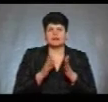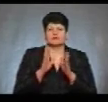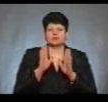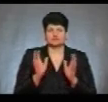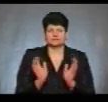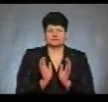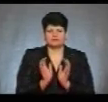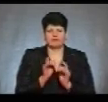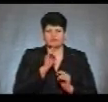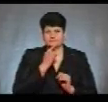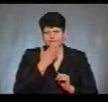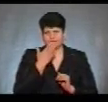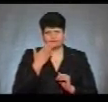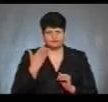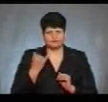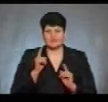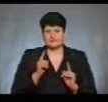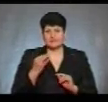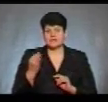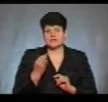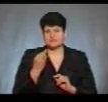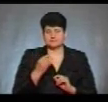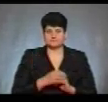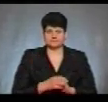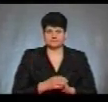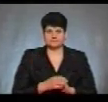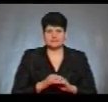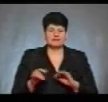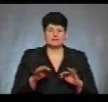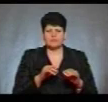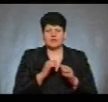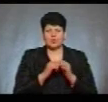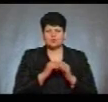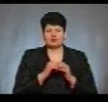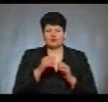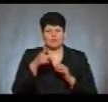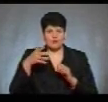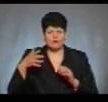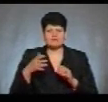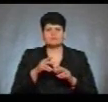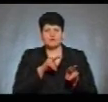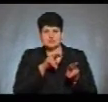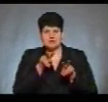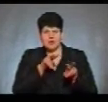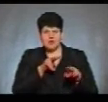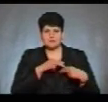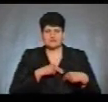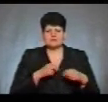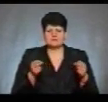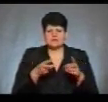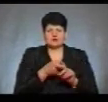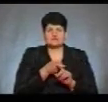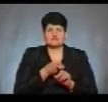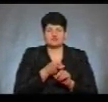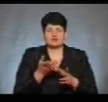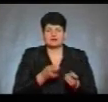знаходитися. Не важко, навіть цікаво. За процесом на кожному поверсі спостерігають працівники служби спеціального зв'язку,